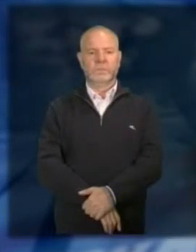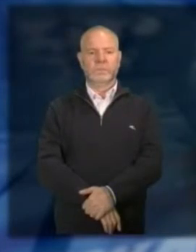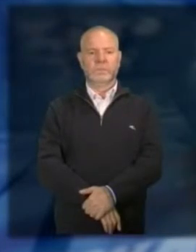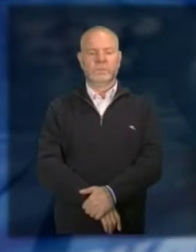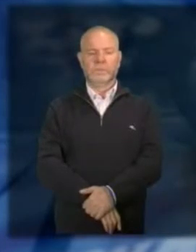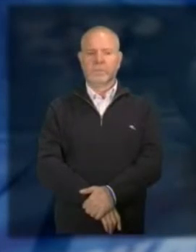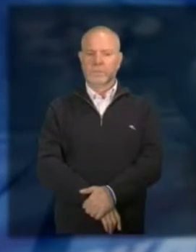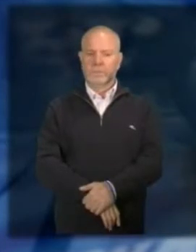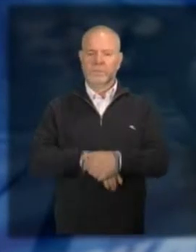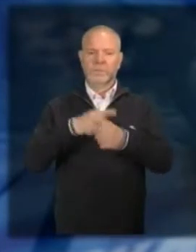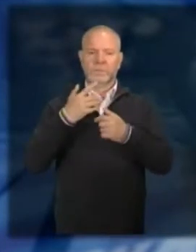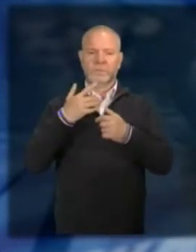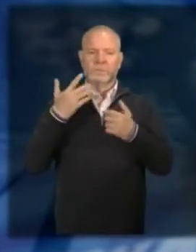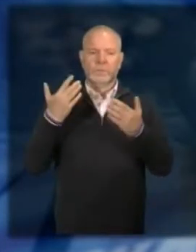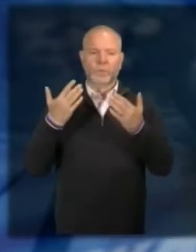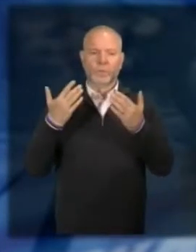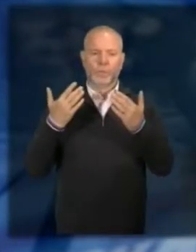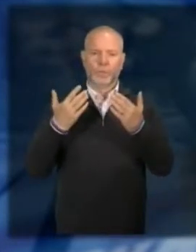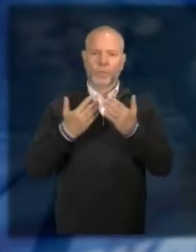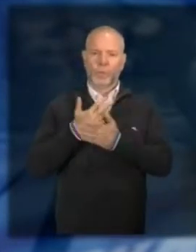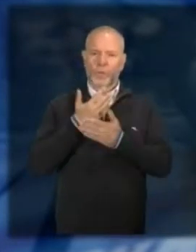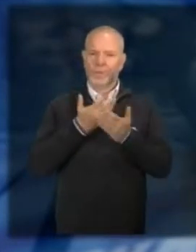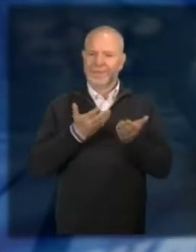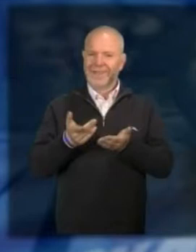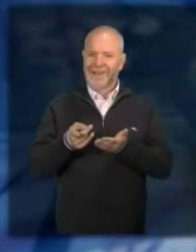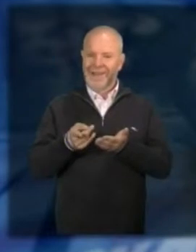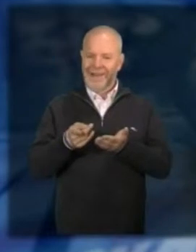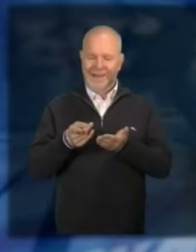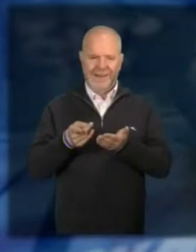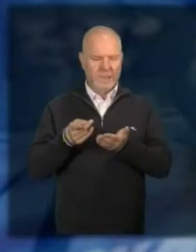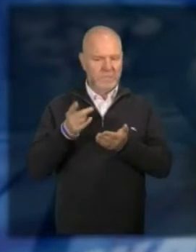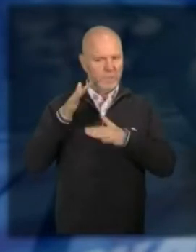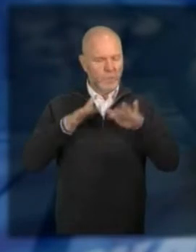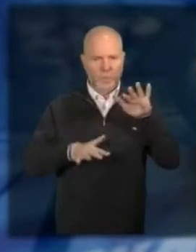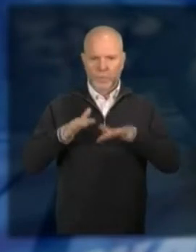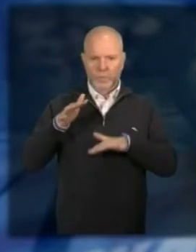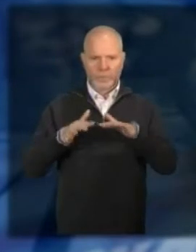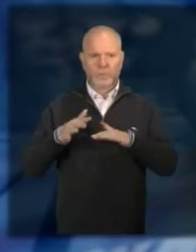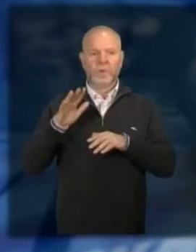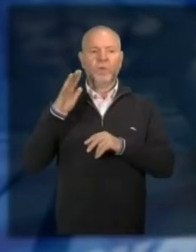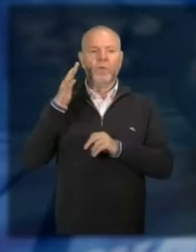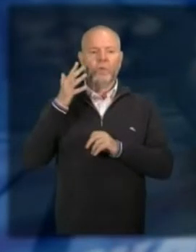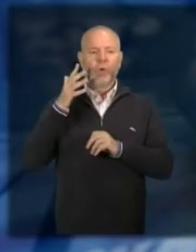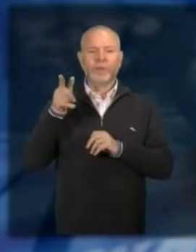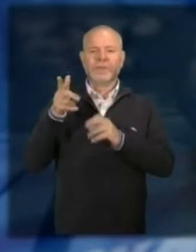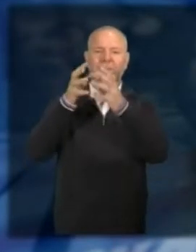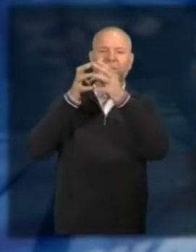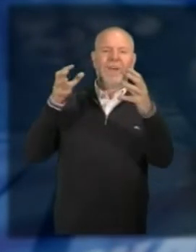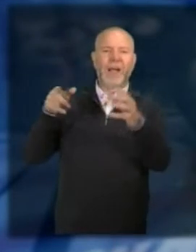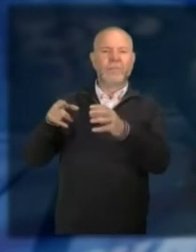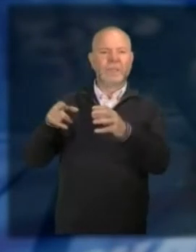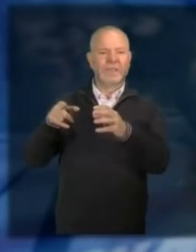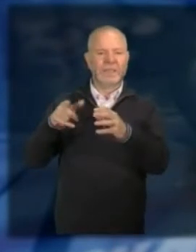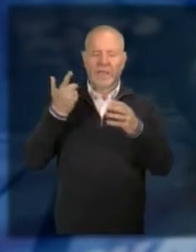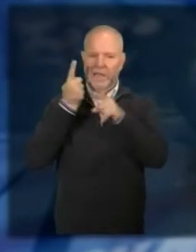Ancora nubi sulla Nuova Faro. Per ora si tratta solo di indiscrezioni non confermate, ma sembra che l'azienda di Omegna si avvii